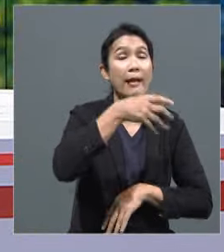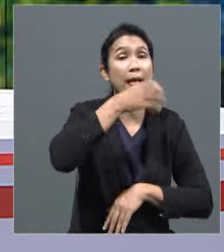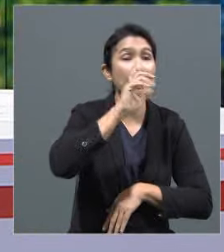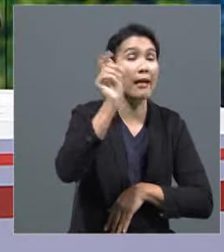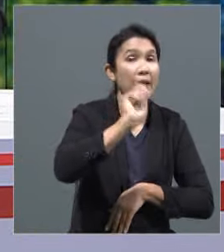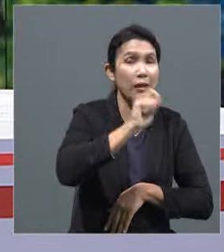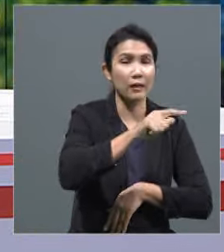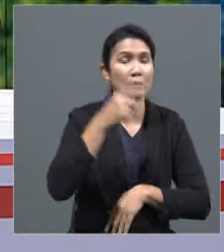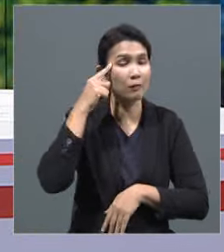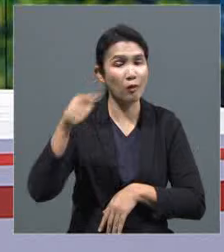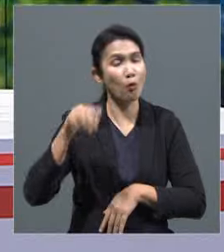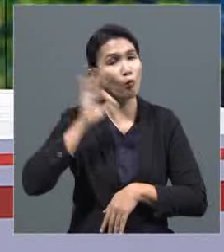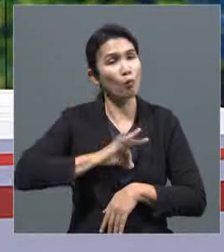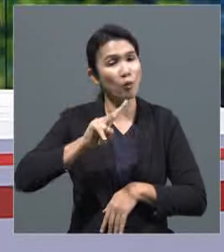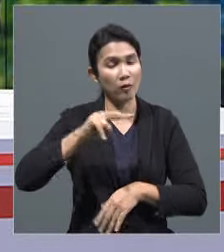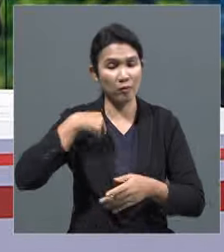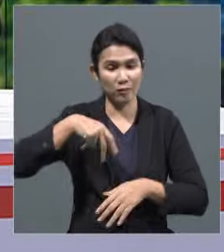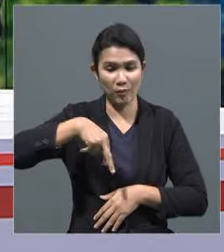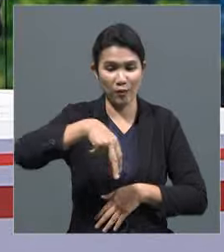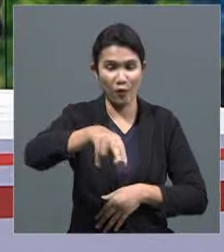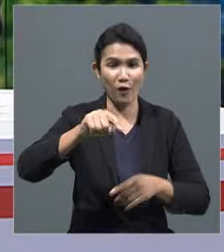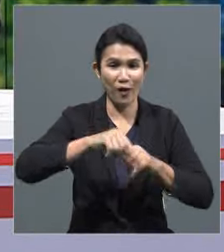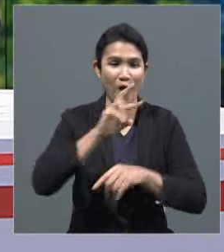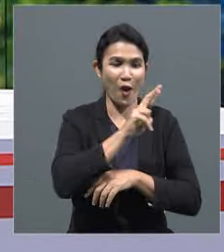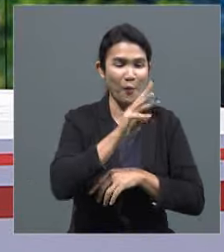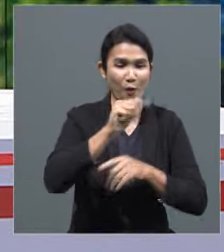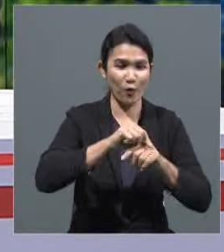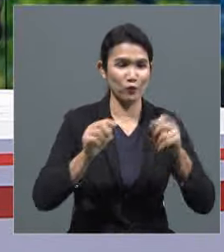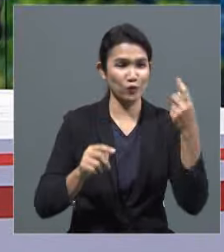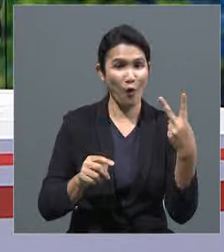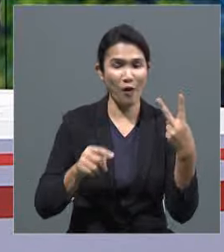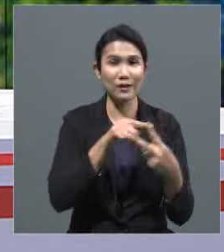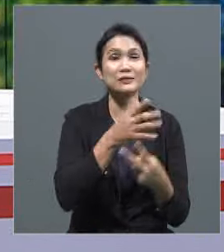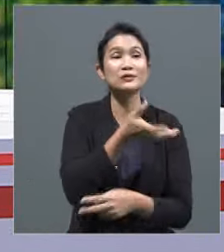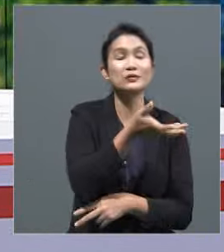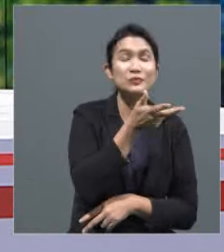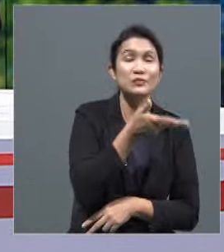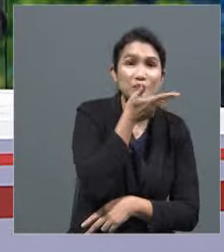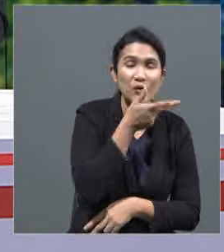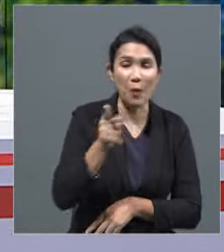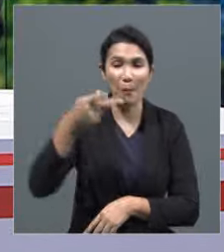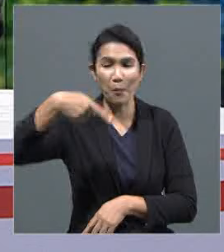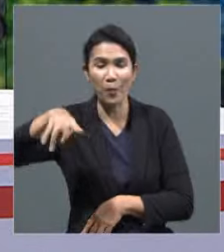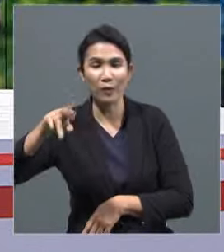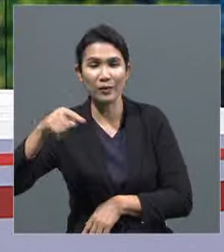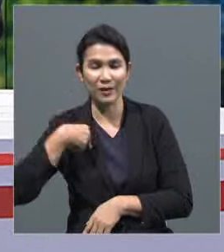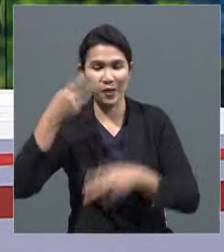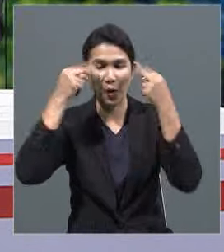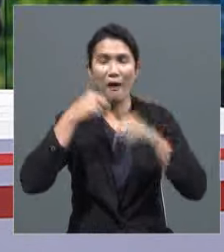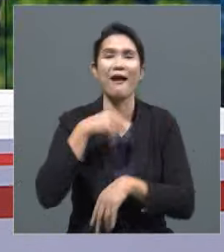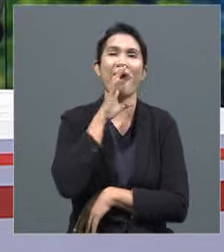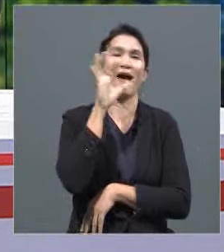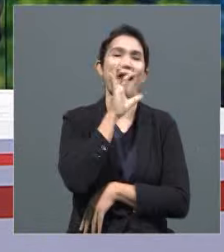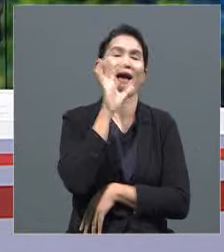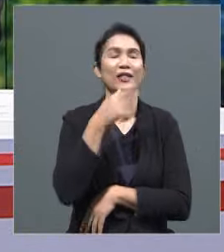ที่เดินอยู่ท่ามกลางรัฐมนตรีกลาโหม2คนคือมีคุณสุทินกับคุณภูมิธรรมอยู่พอดีท่านนายกหัวเราะชอบใจนะครับ